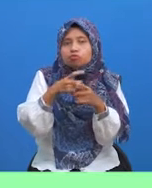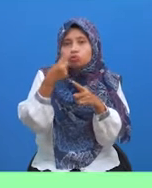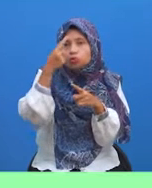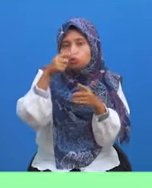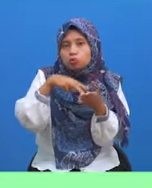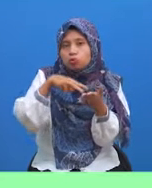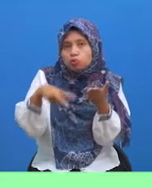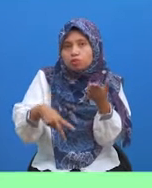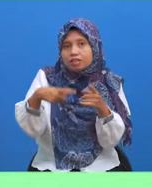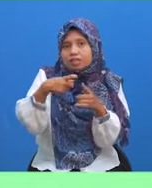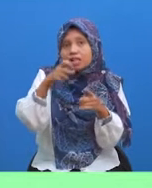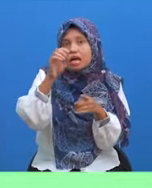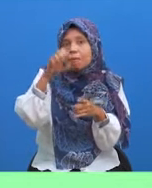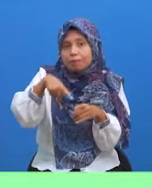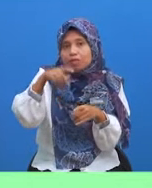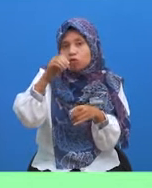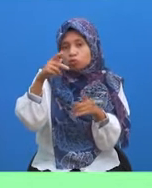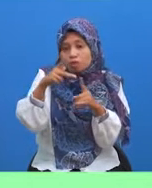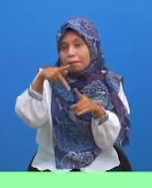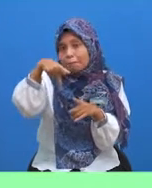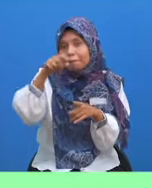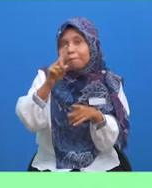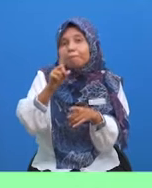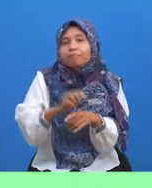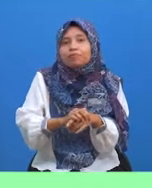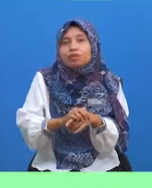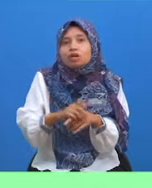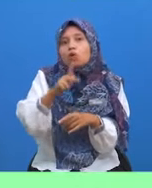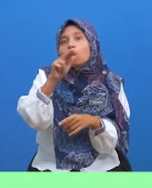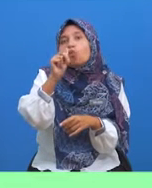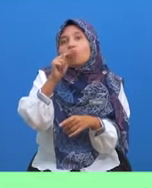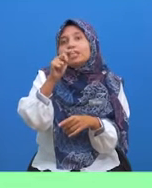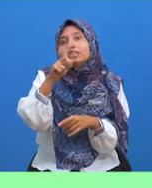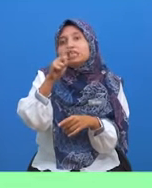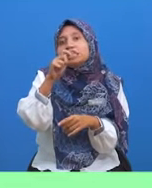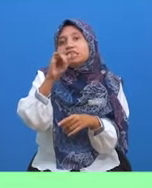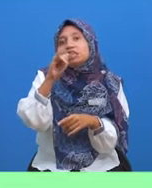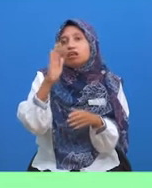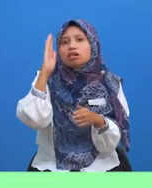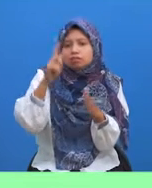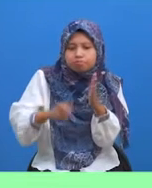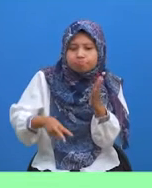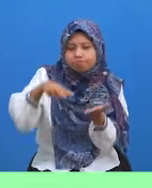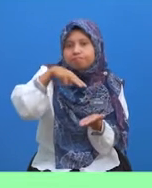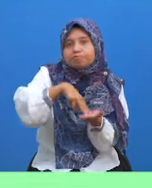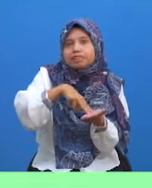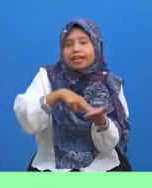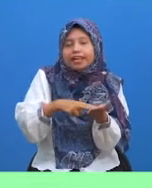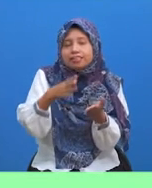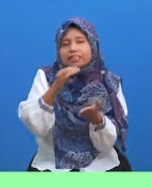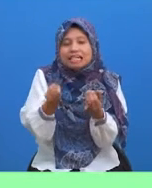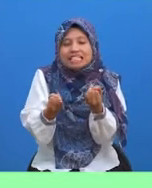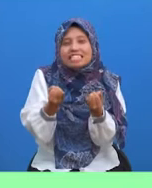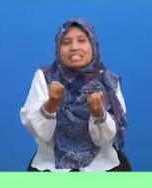1 quantity diminta akan meningkat sehingga mencapai keseimbangan pasaran baharu